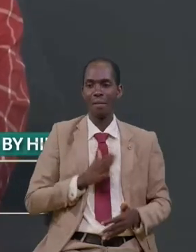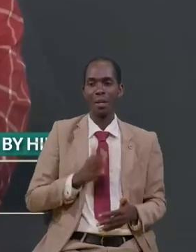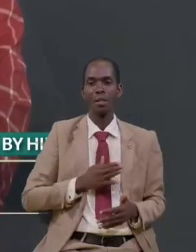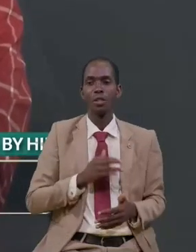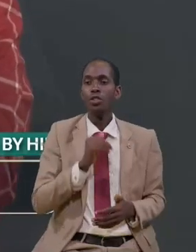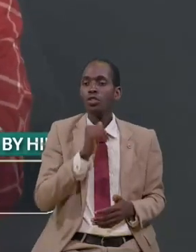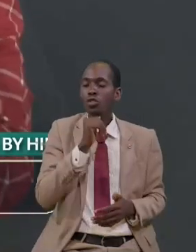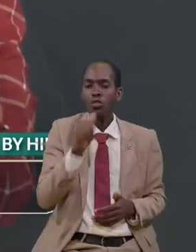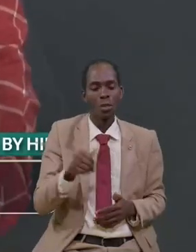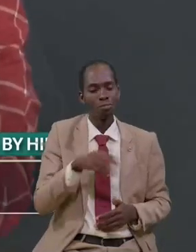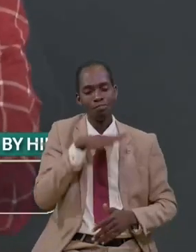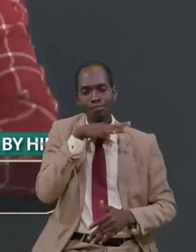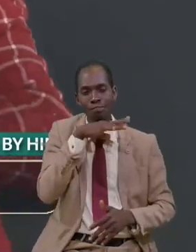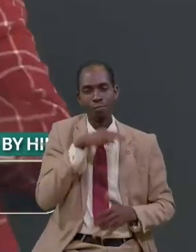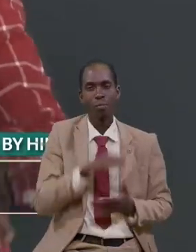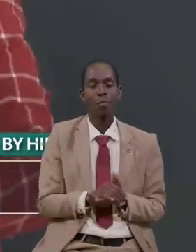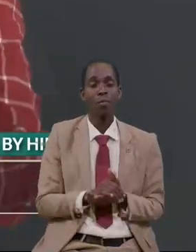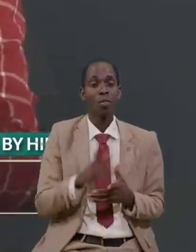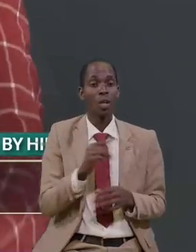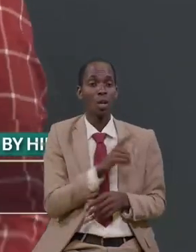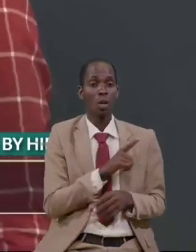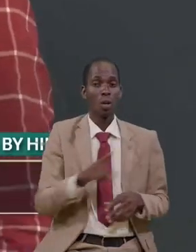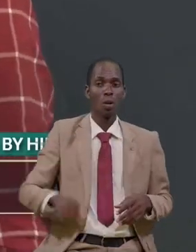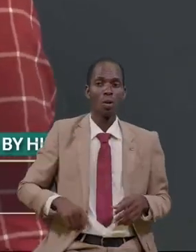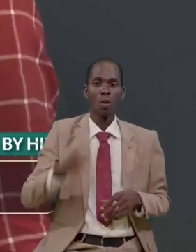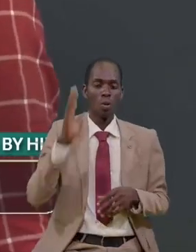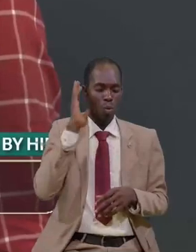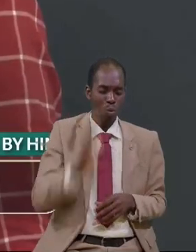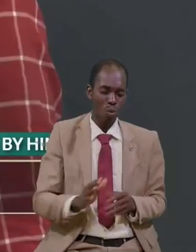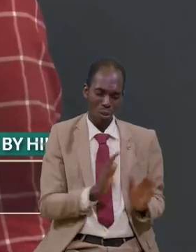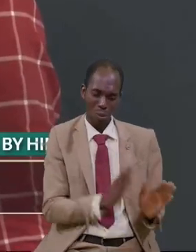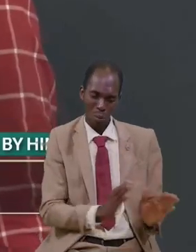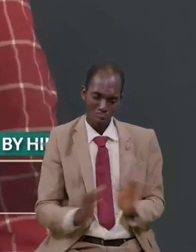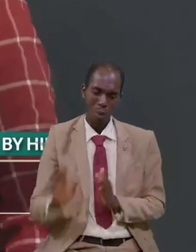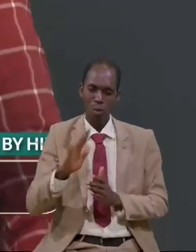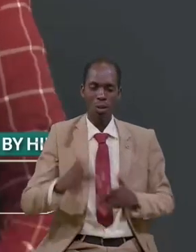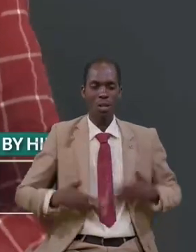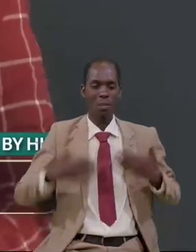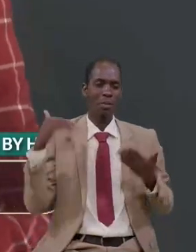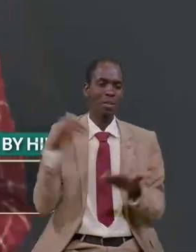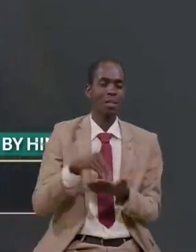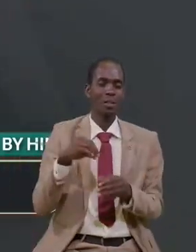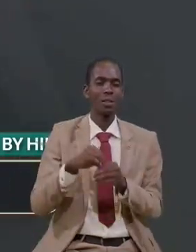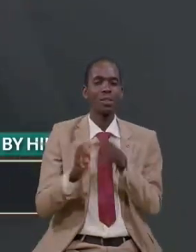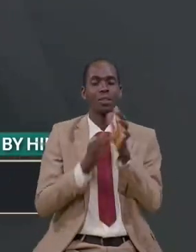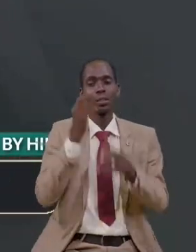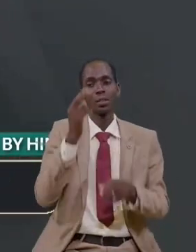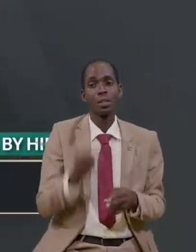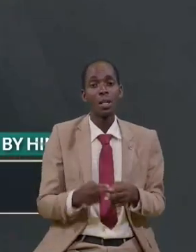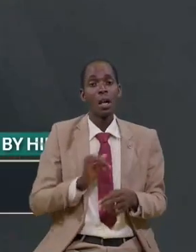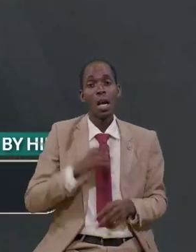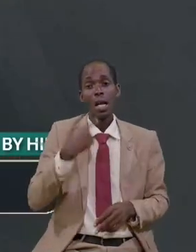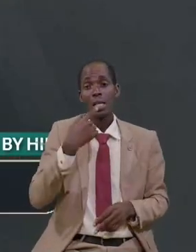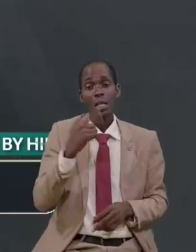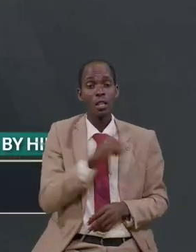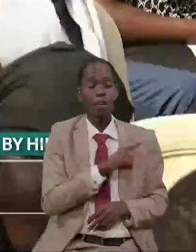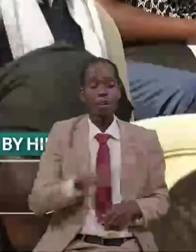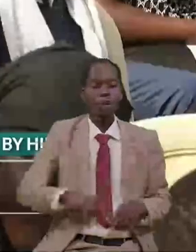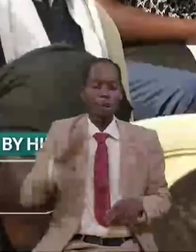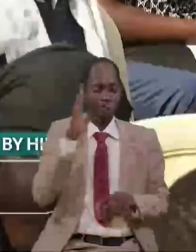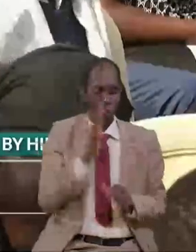et non sale. Le Seigneur va mettre de l'ordre dans ta vie. Je dis, le Seigneur va mettre de